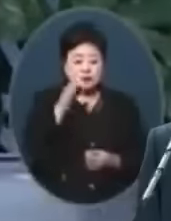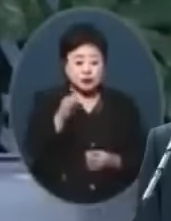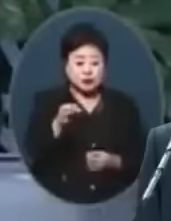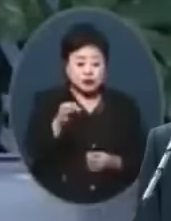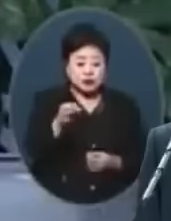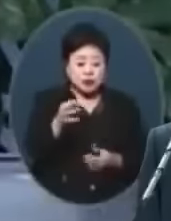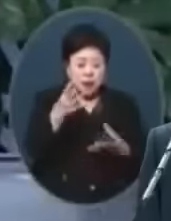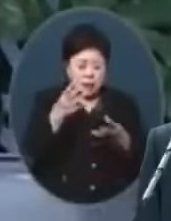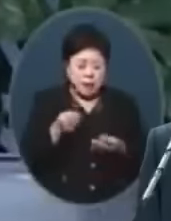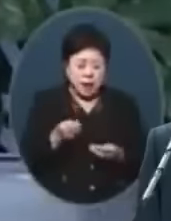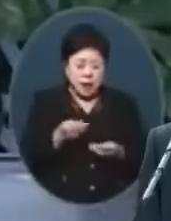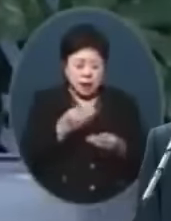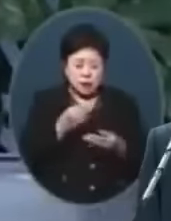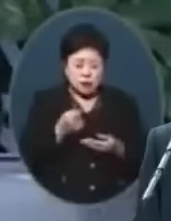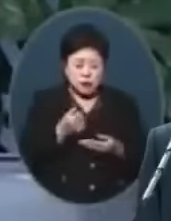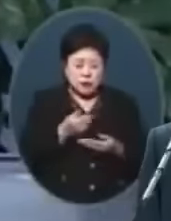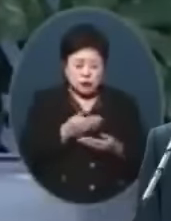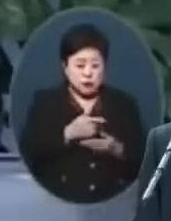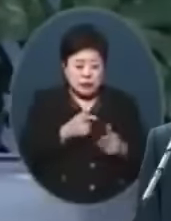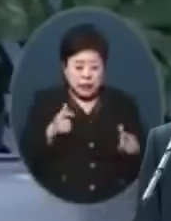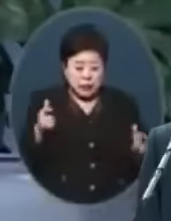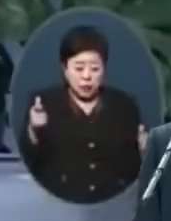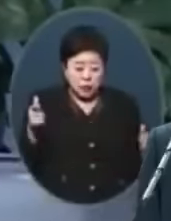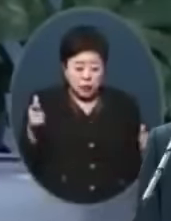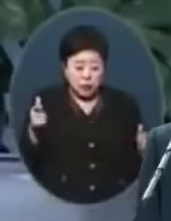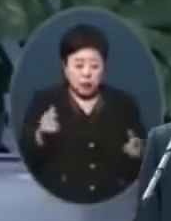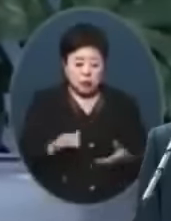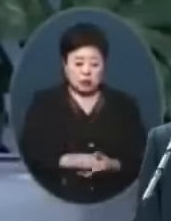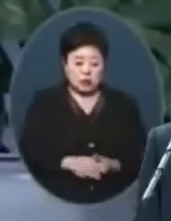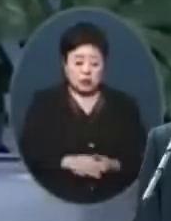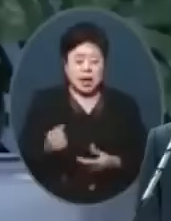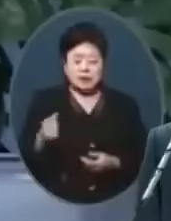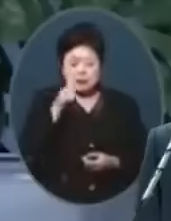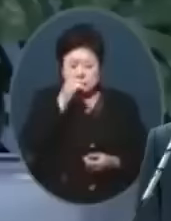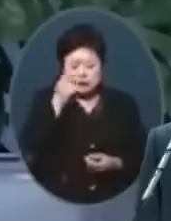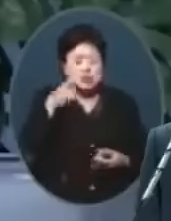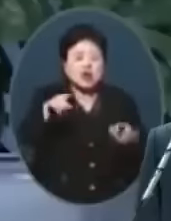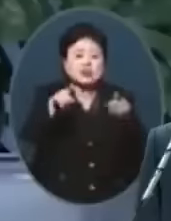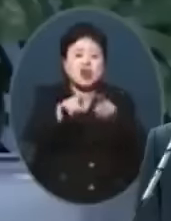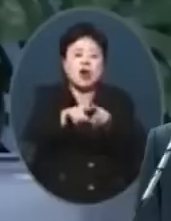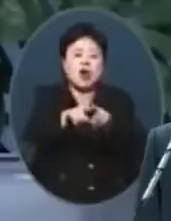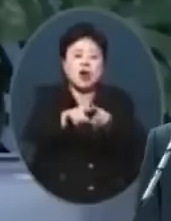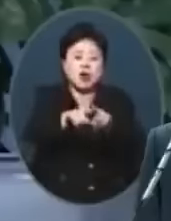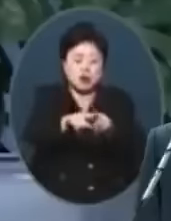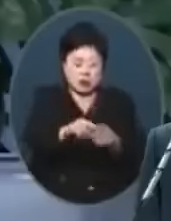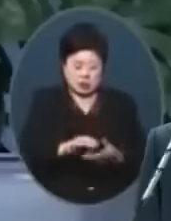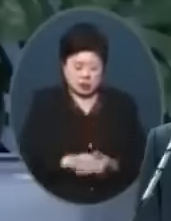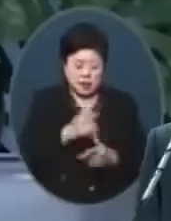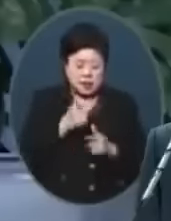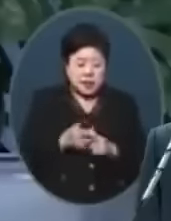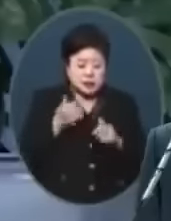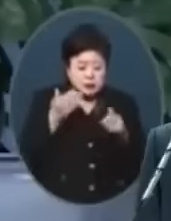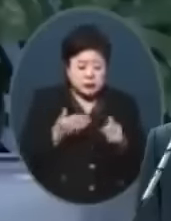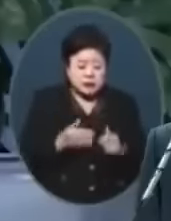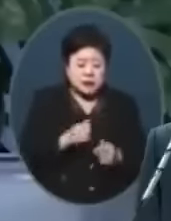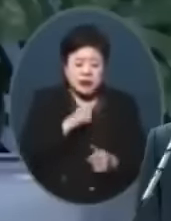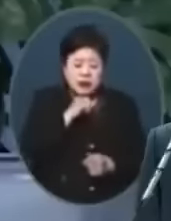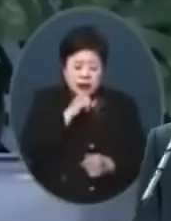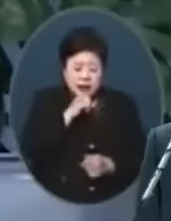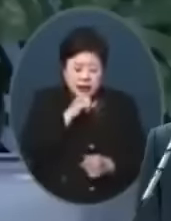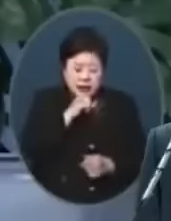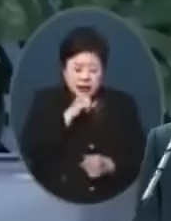물질의 많고 증음이 주어온 것이 아니라 그가 가지고 있는 정성인 것입니다. 예수님께서 어떤 가난한